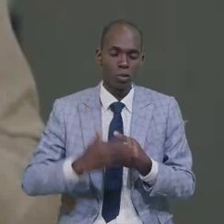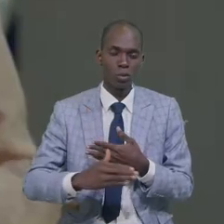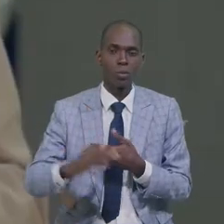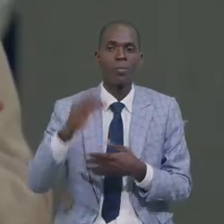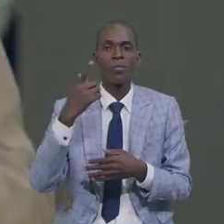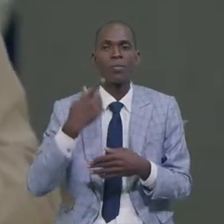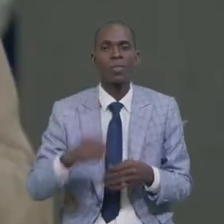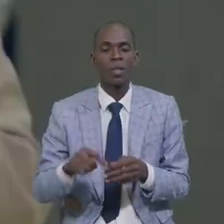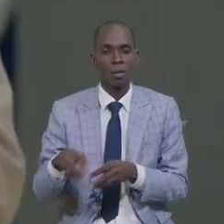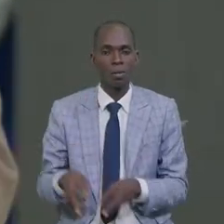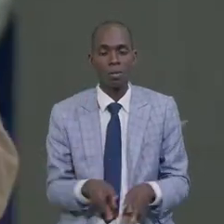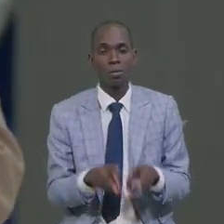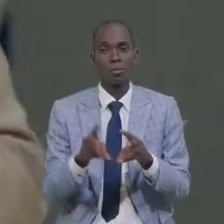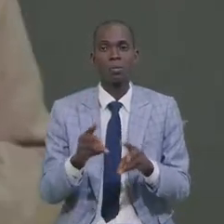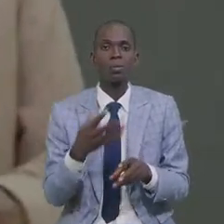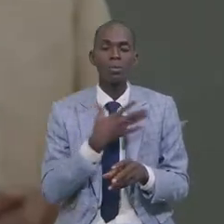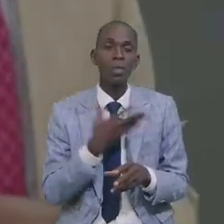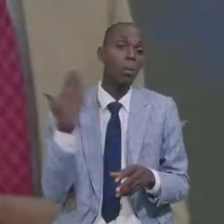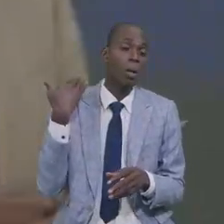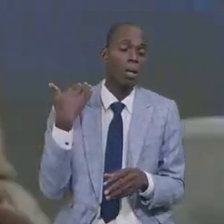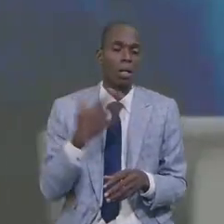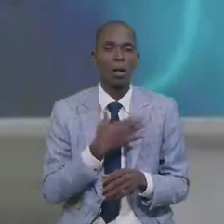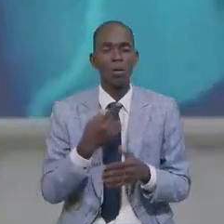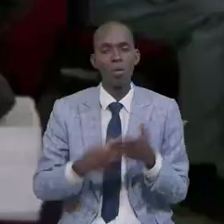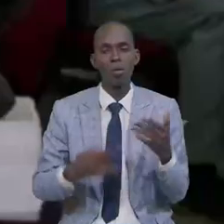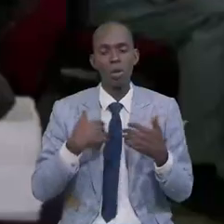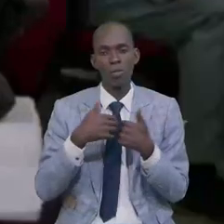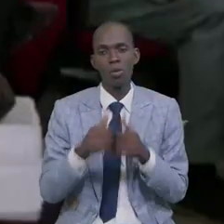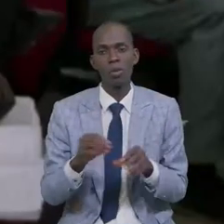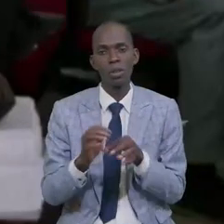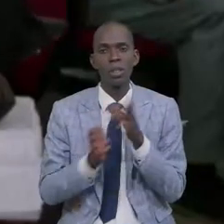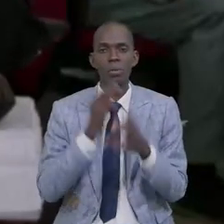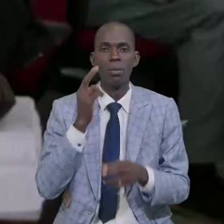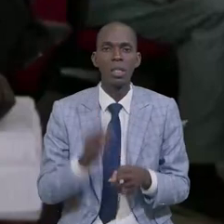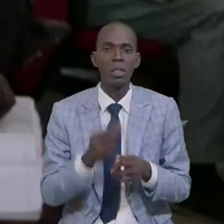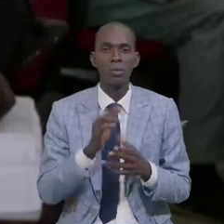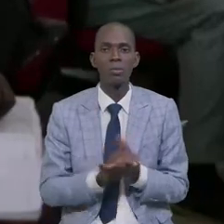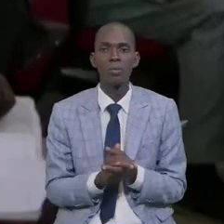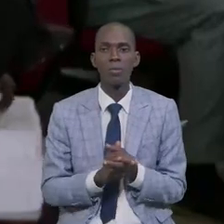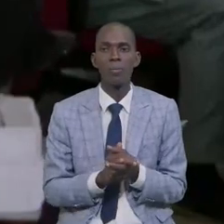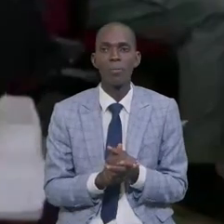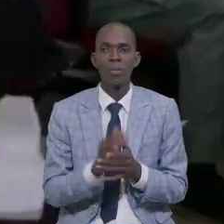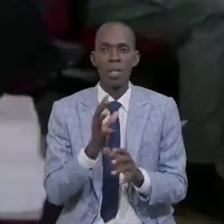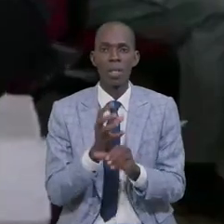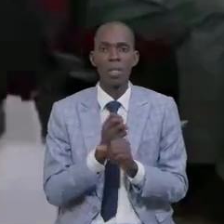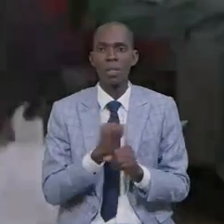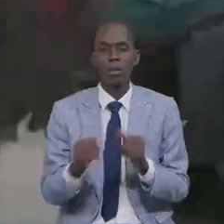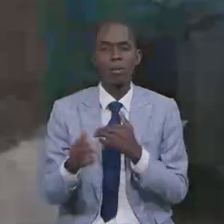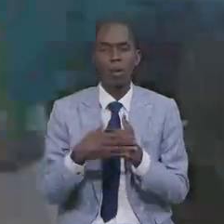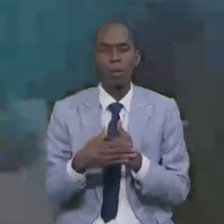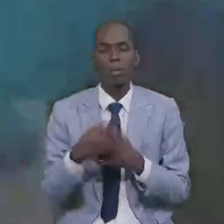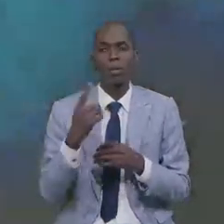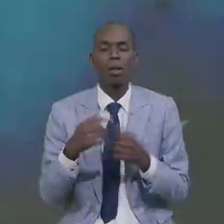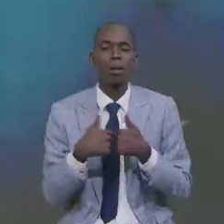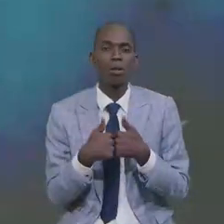et t'amener au-delà du passé et au-delà de ce que tu as perdu au nom de Jésus. Recouvrez